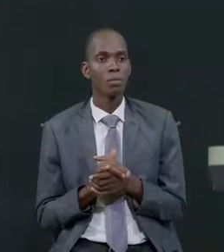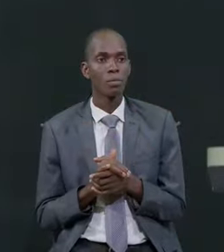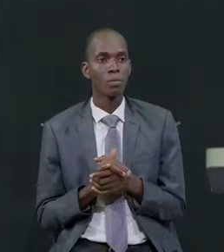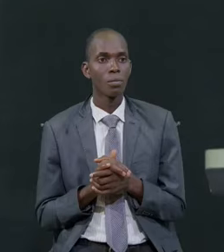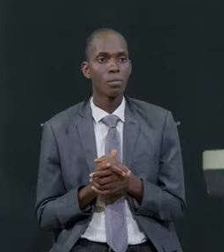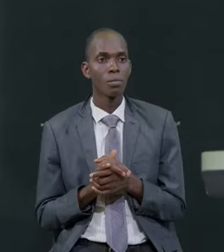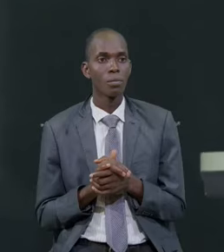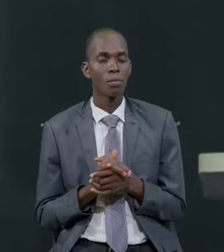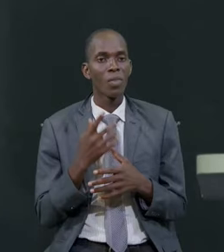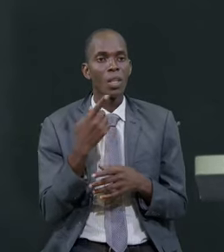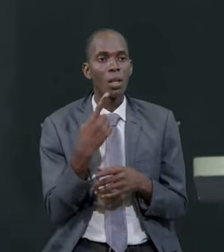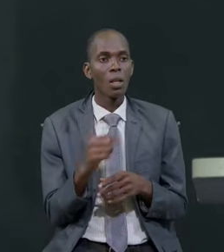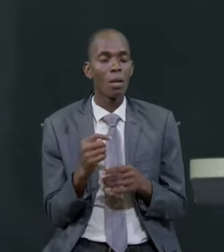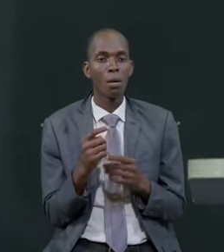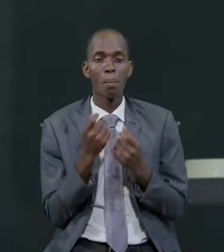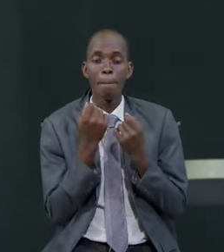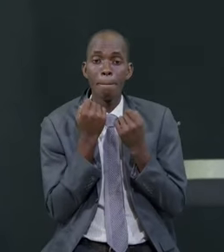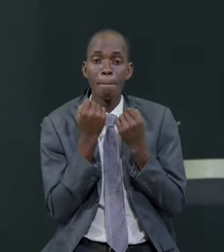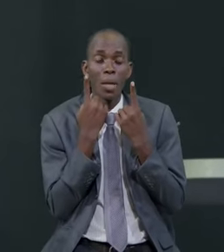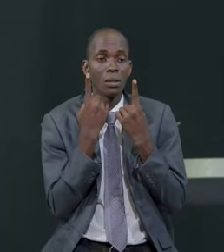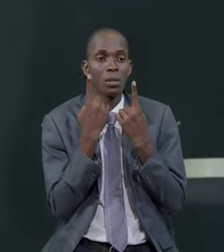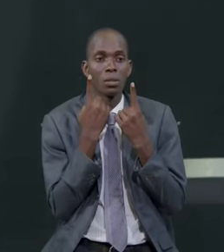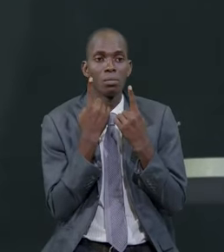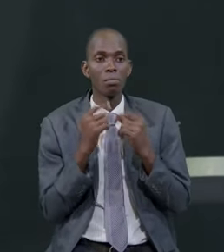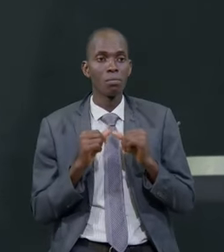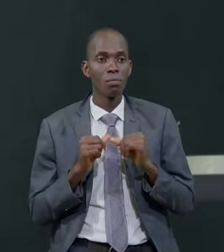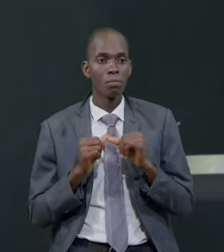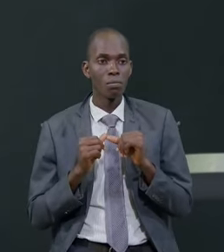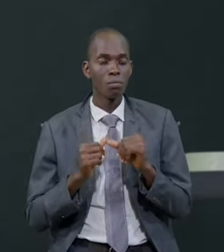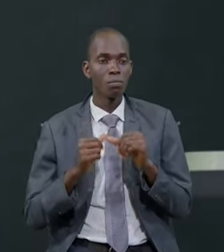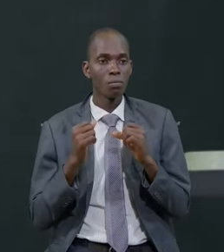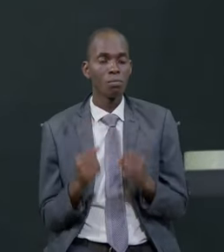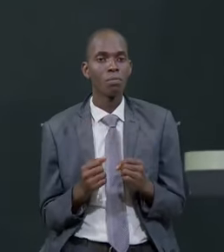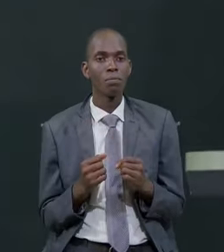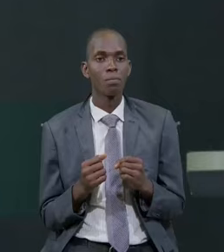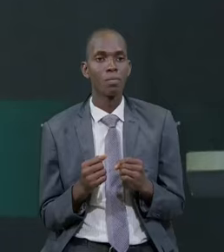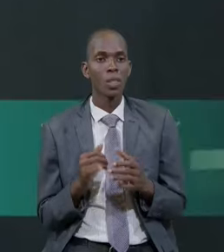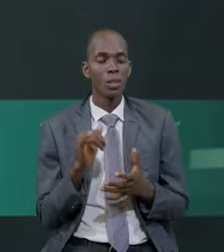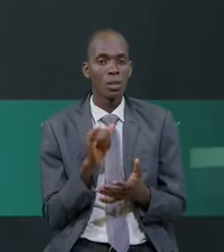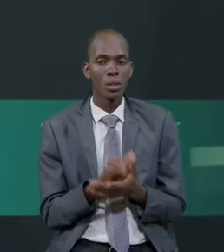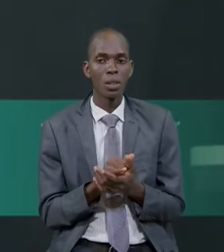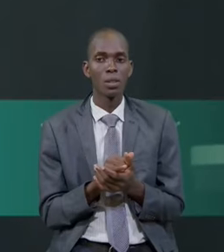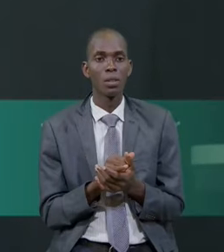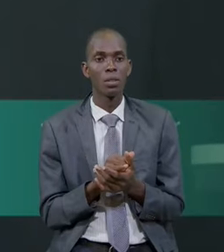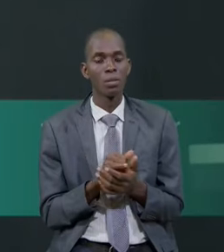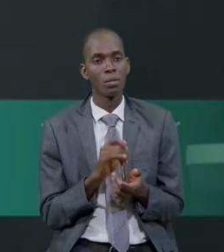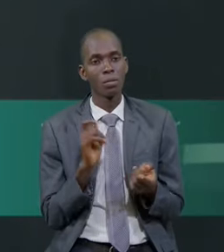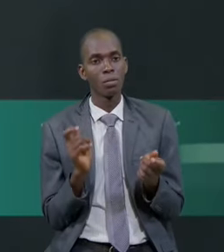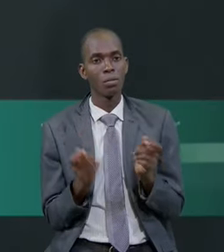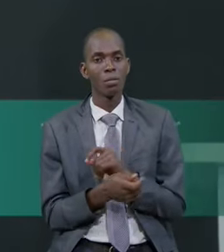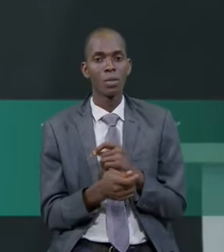L'onction merveilleuse et inébranlable qui transforme notre monde.